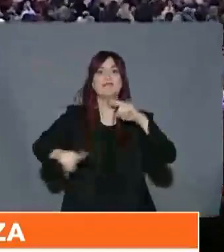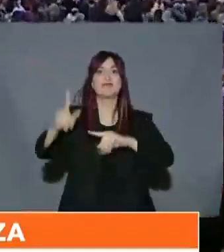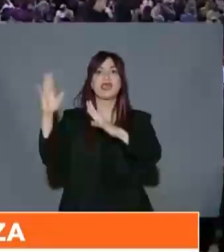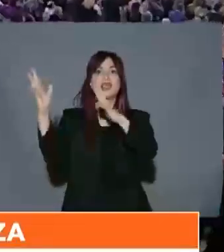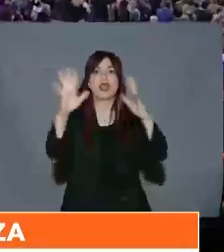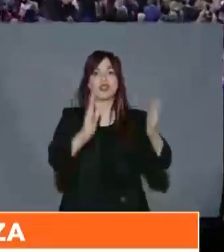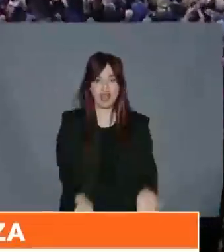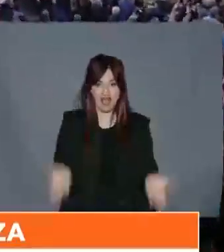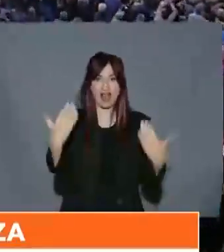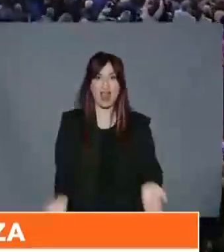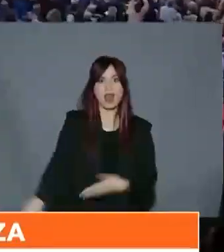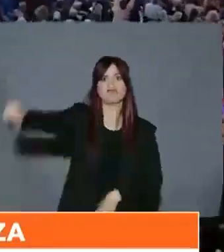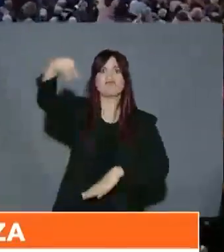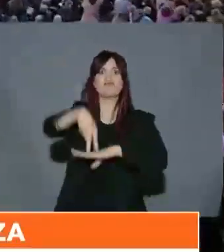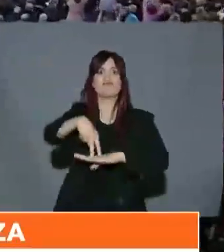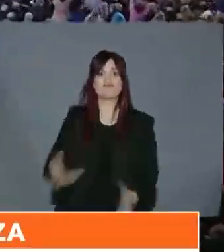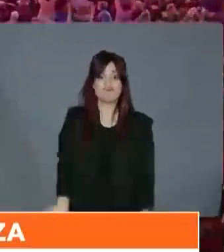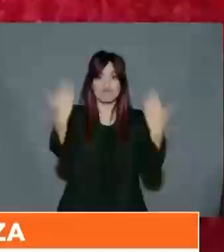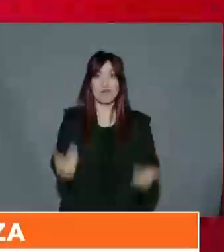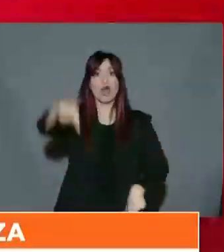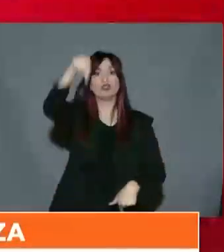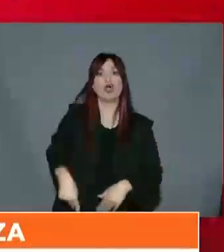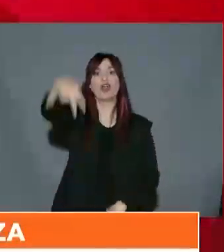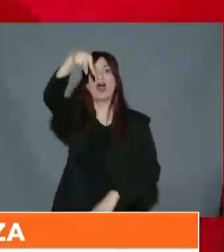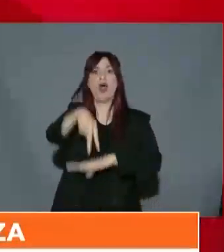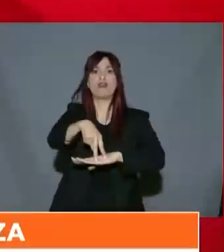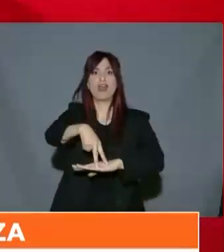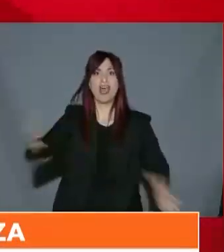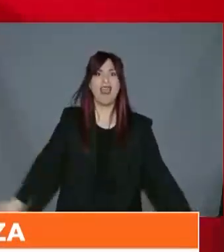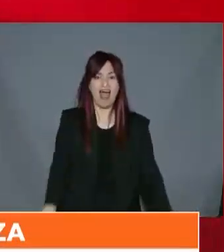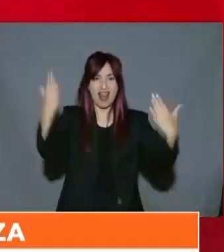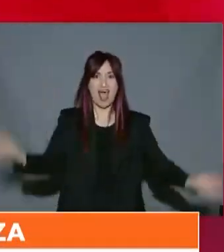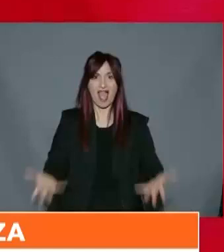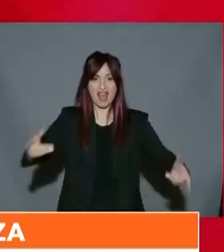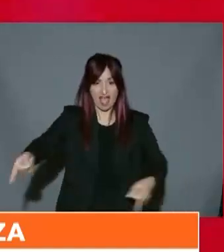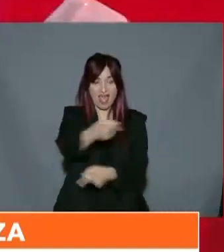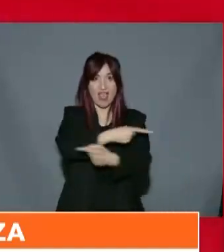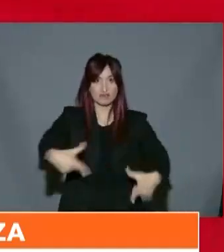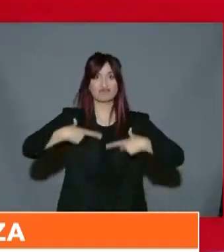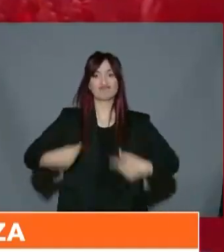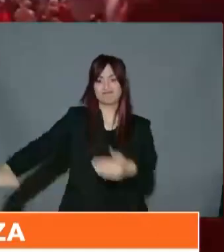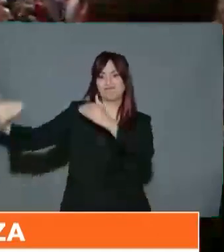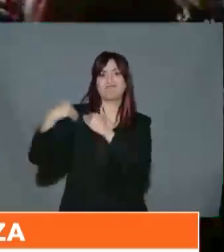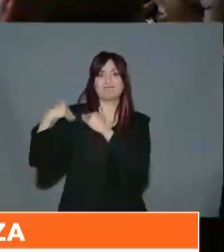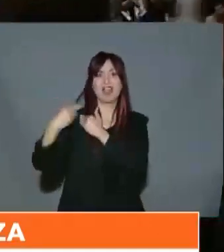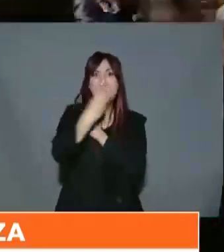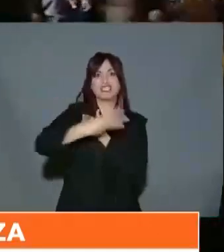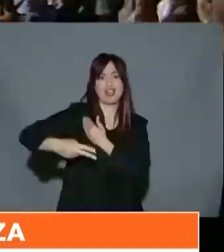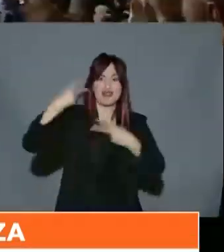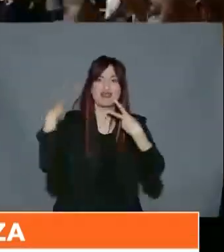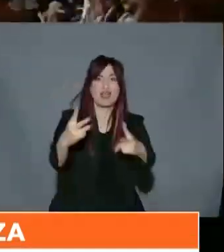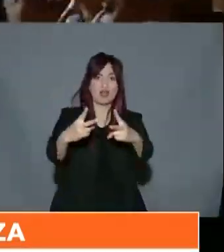Δείτε και σηκωθείτε. Σηκωθείτε όρθιοι. Πάρτε το κόμμα στα χέρια σας. Δικό σας